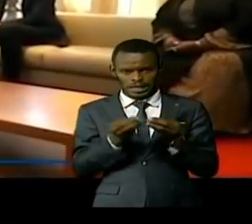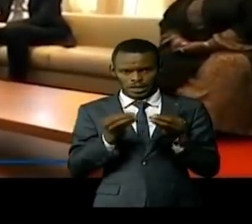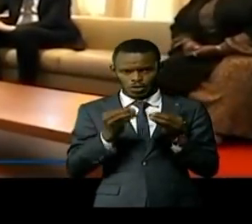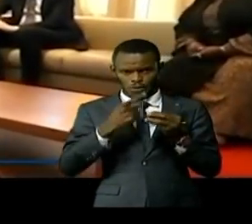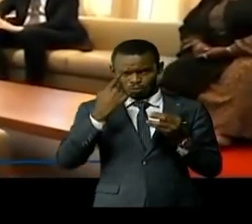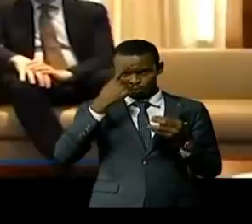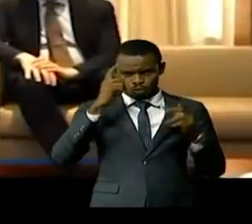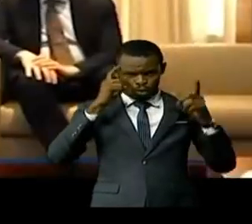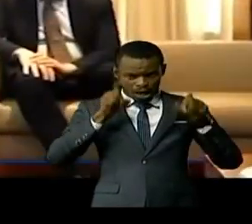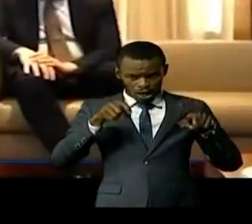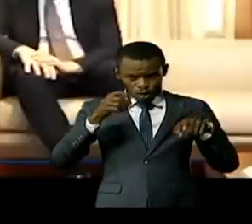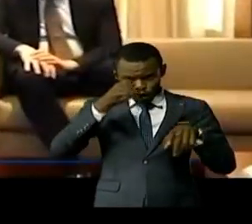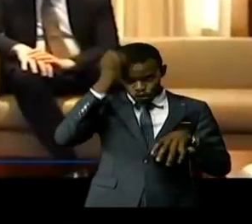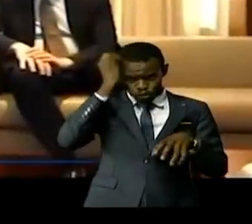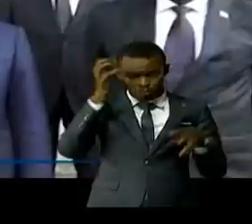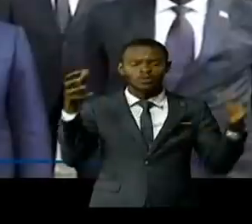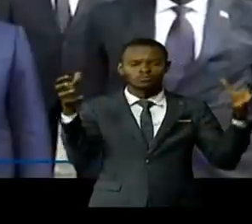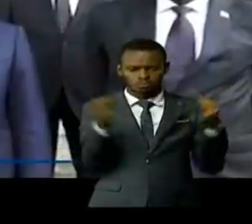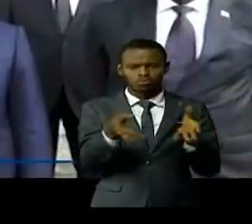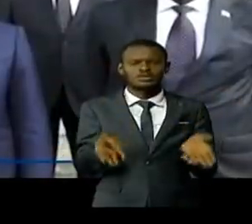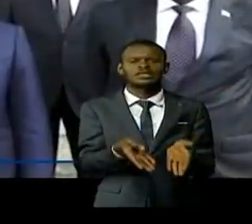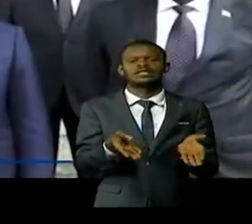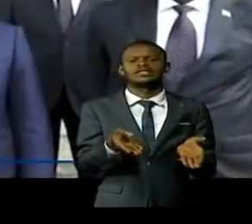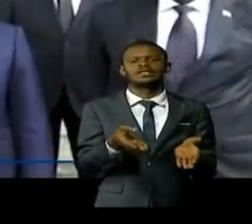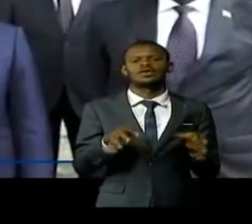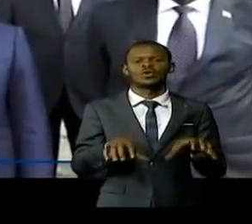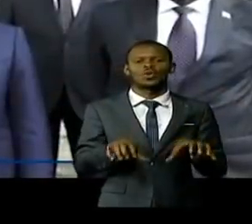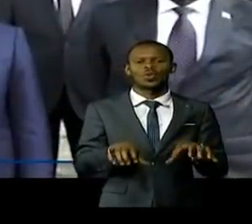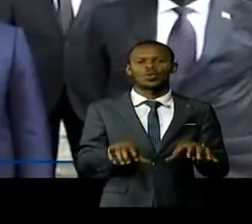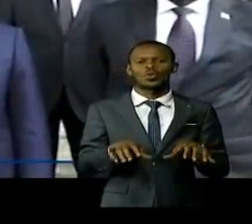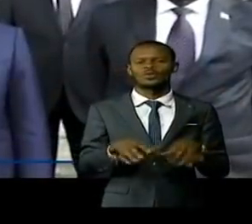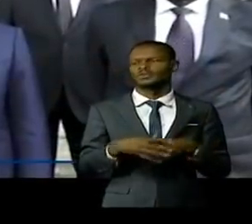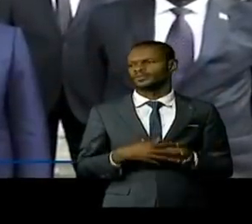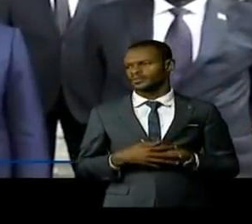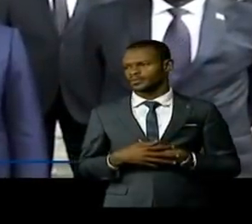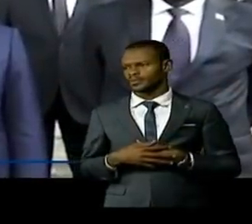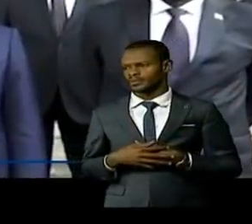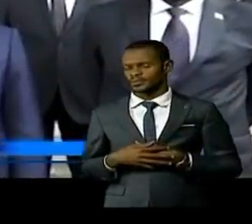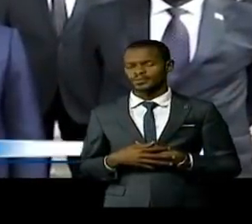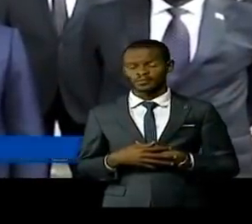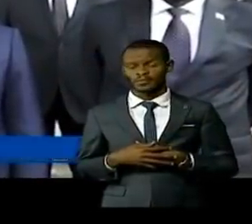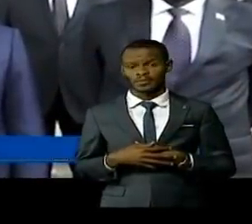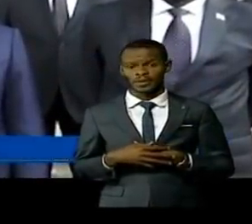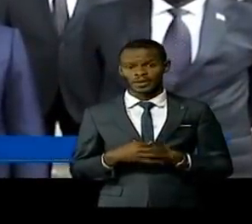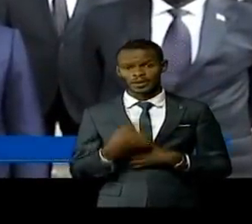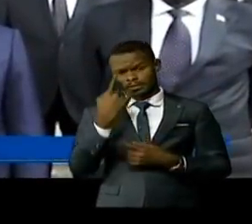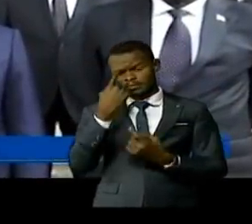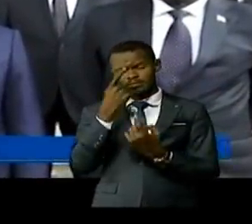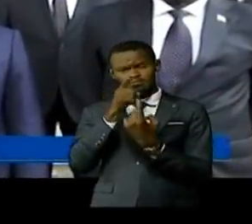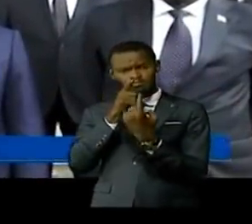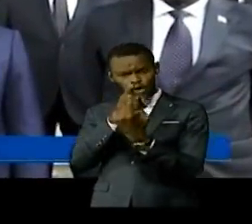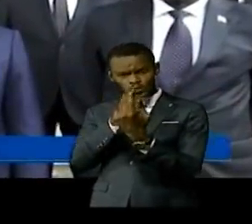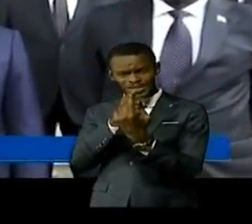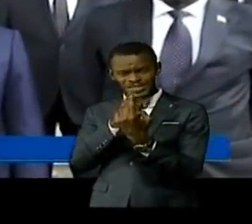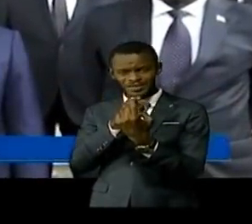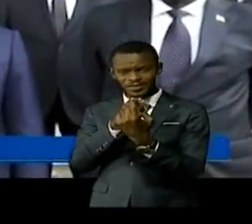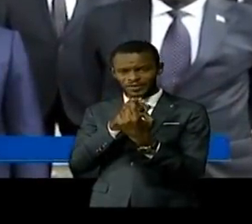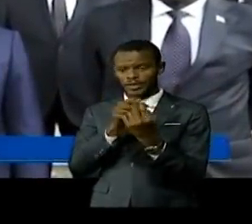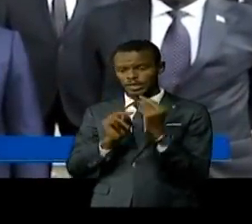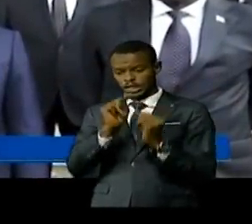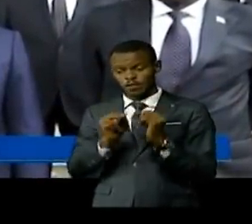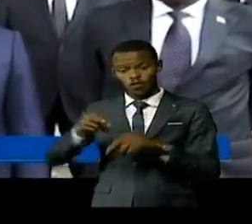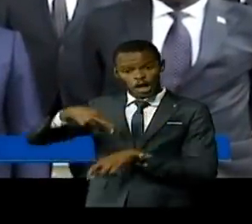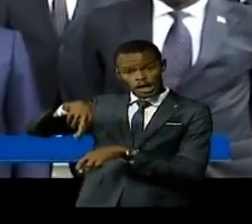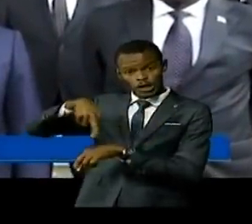de renforcement de la coopération régionale pour faire avancer les objectifs de paix dans l'est du Congo et d'une manière